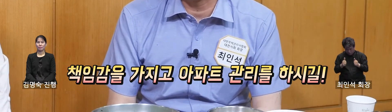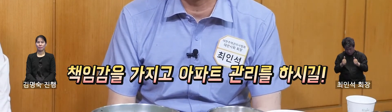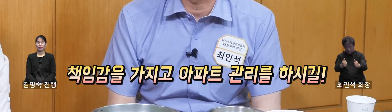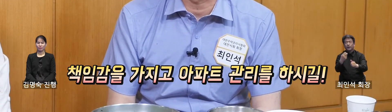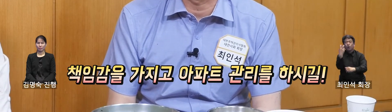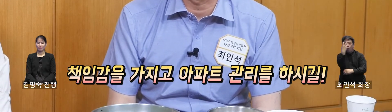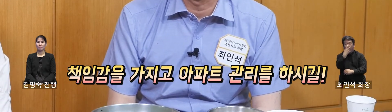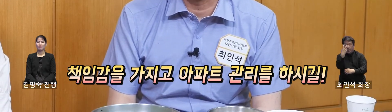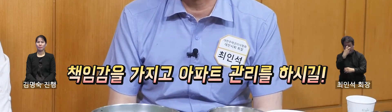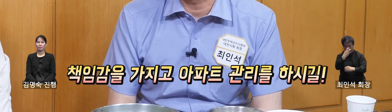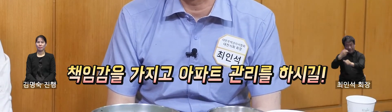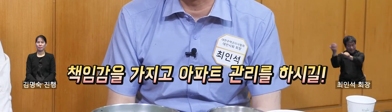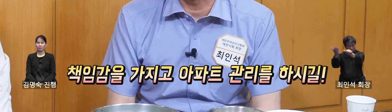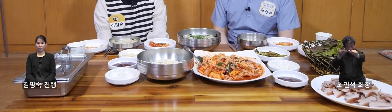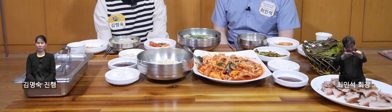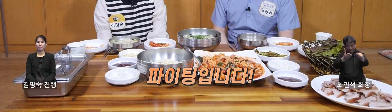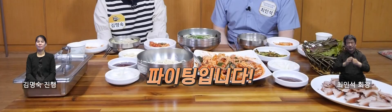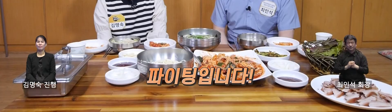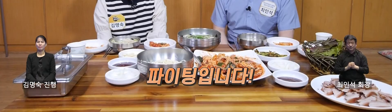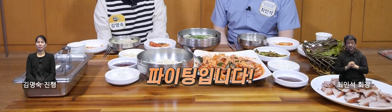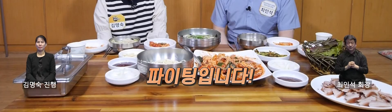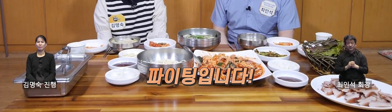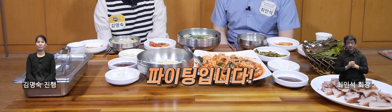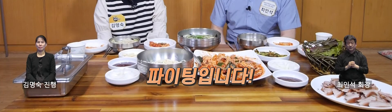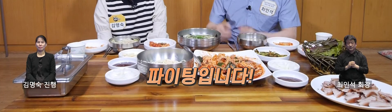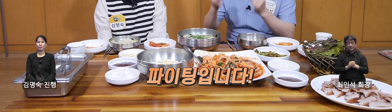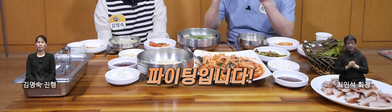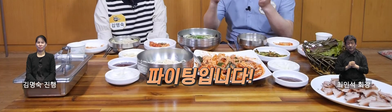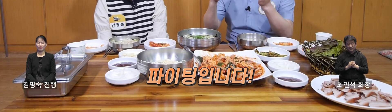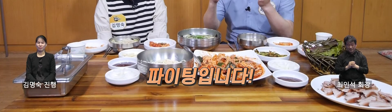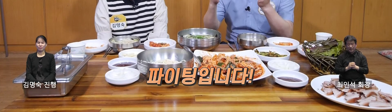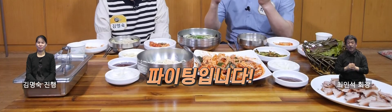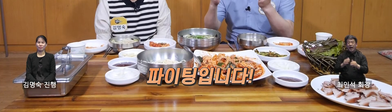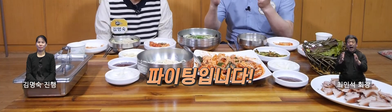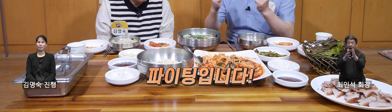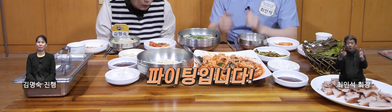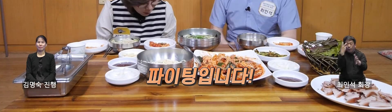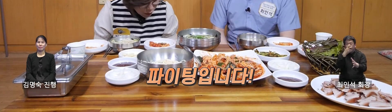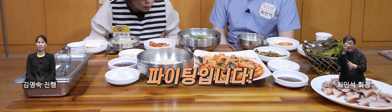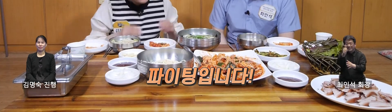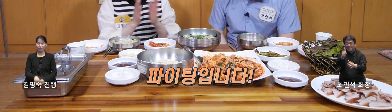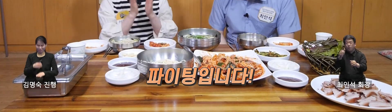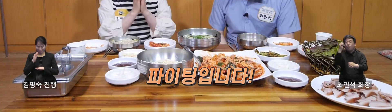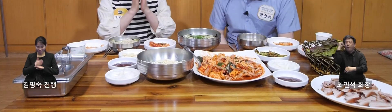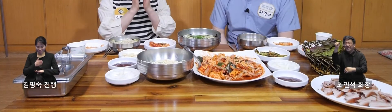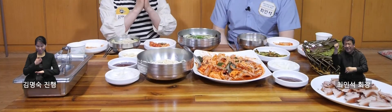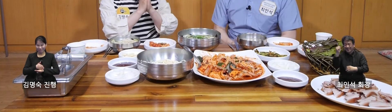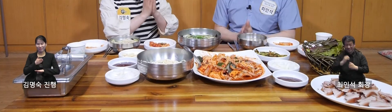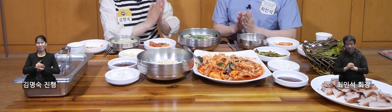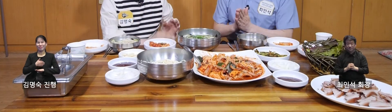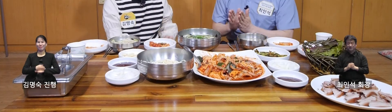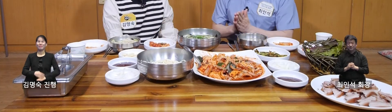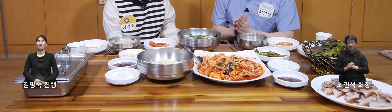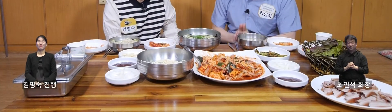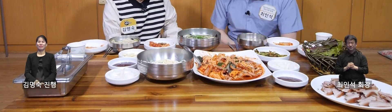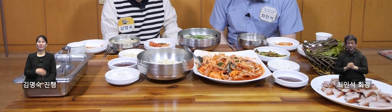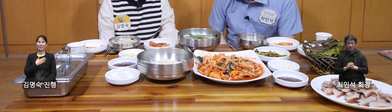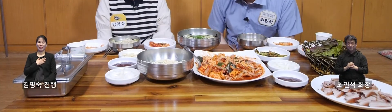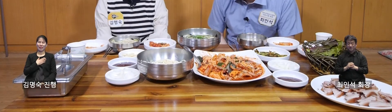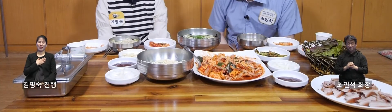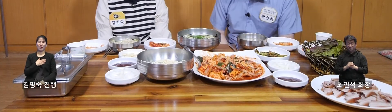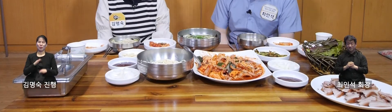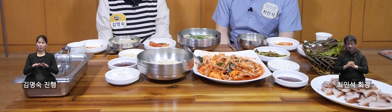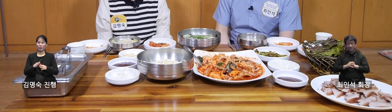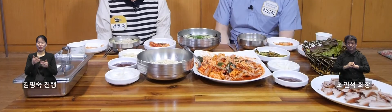관리를 같이 해주시기를 부탁을 드리겠습니다. 우리 소장님들 파이팅입니다. 아, 감사합니다. 제가 오늘